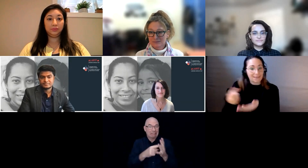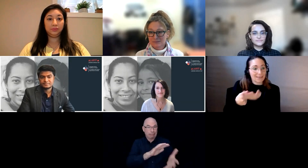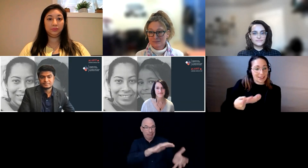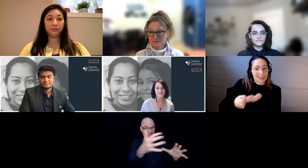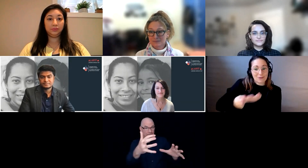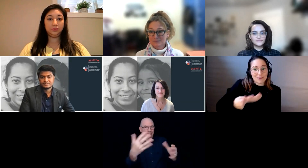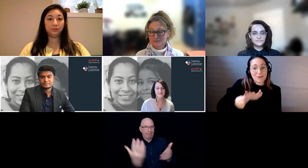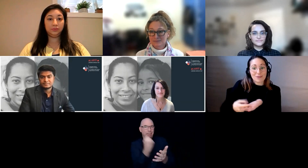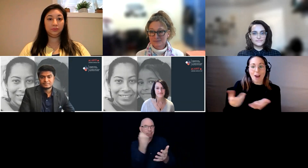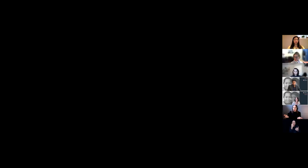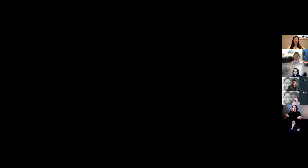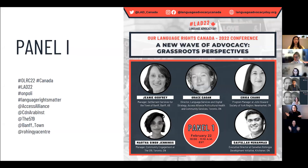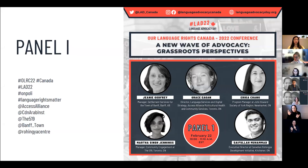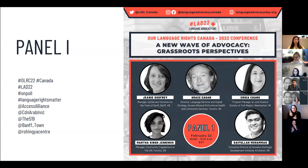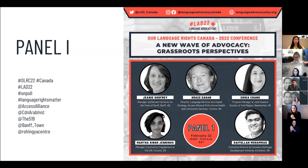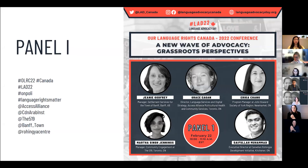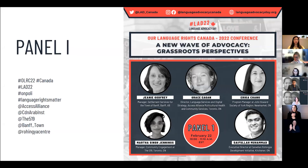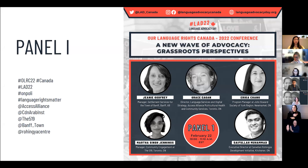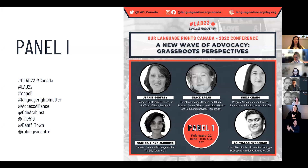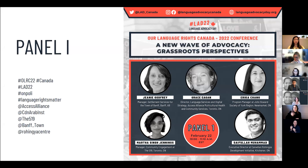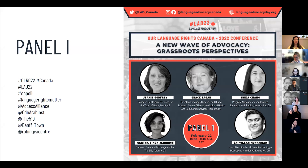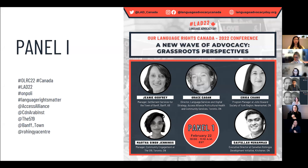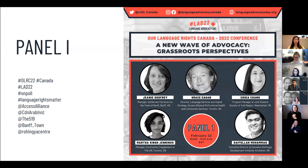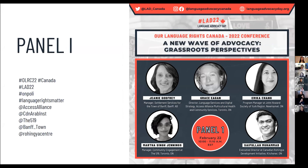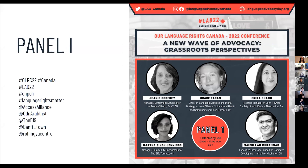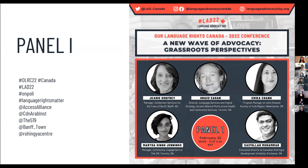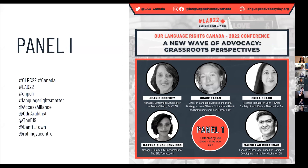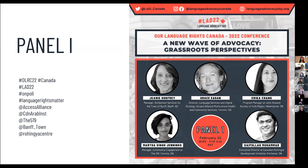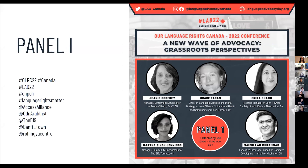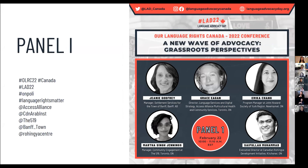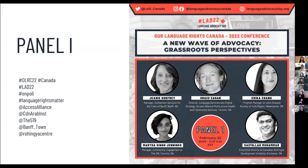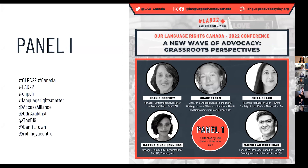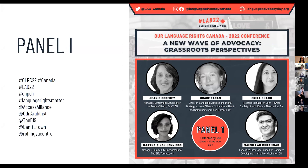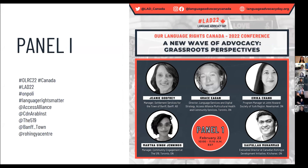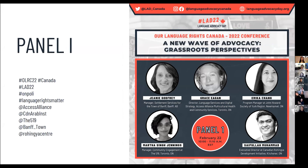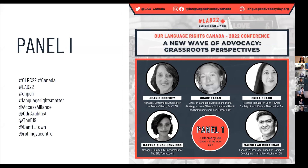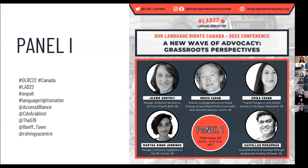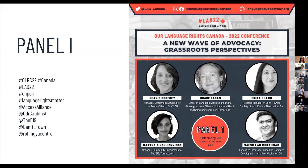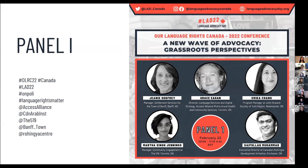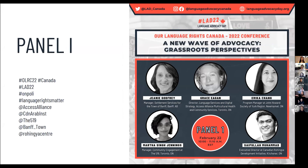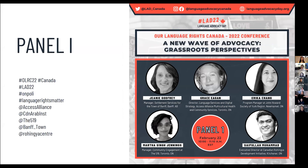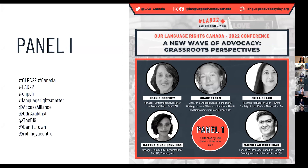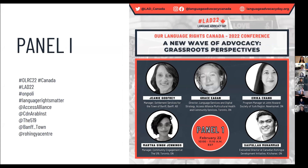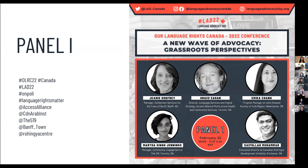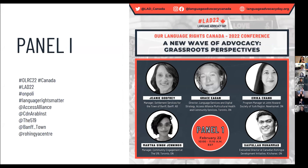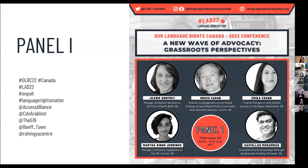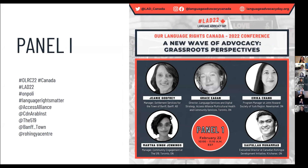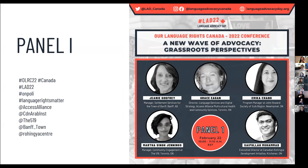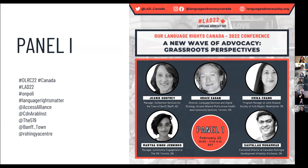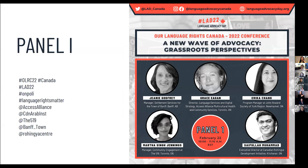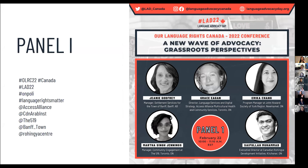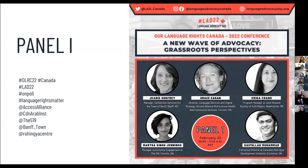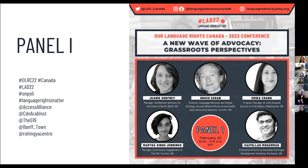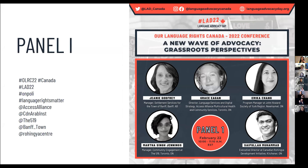une opportunité pour du changement, pour de la croissance. Donc, ces conversations sont enregistrées, vont être disponibles sur le canal